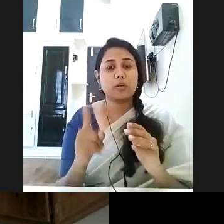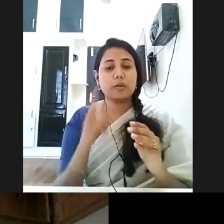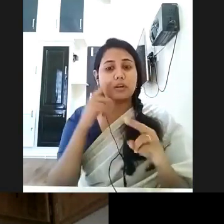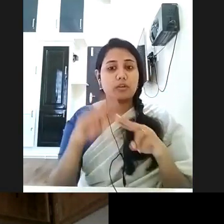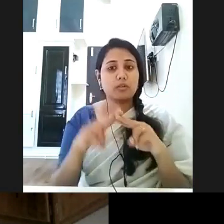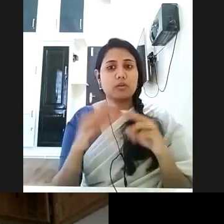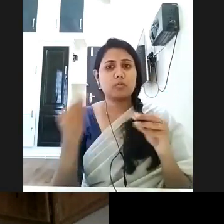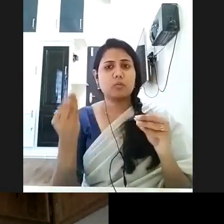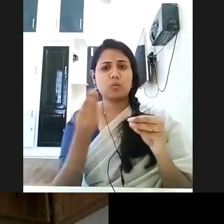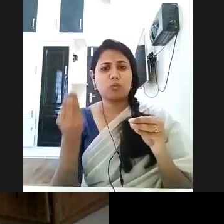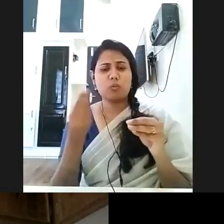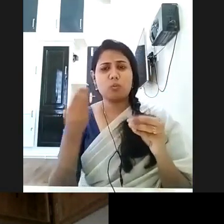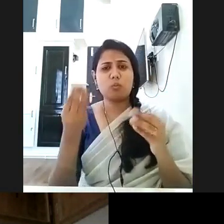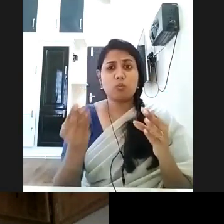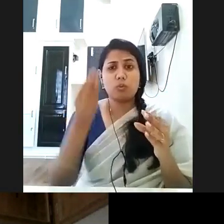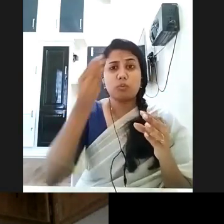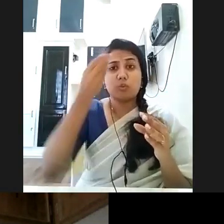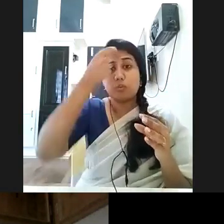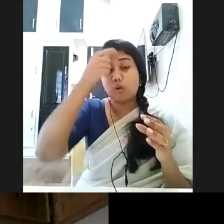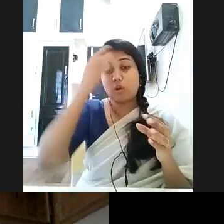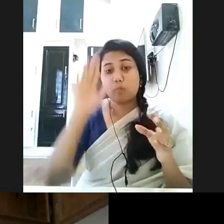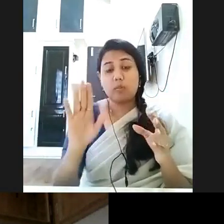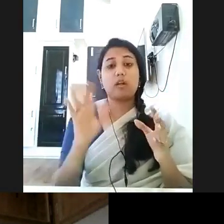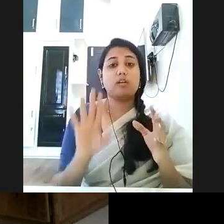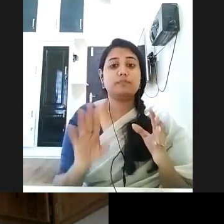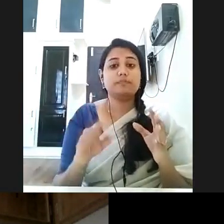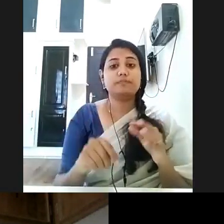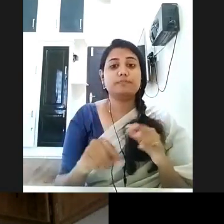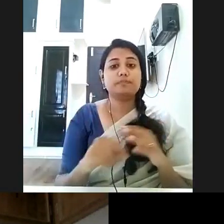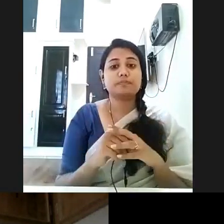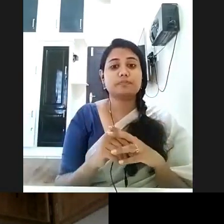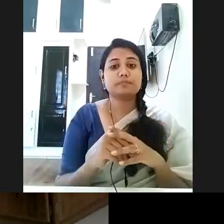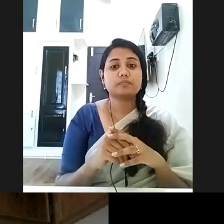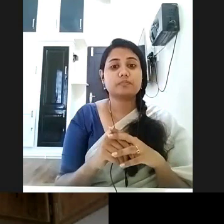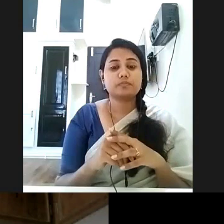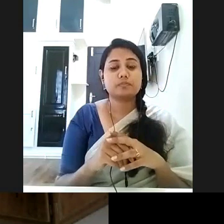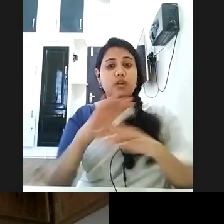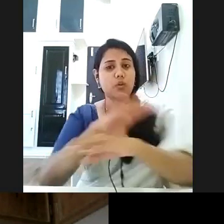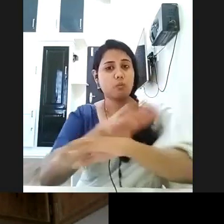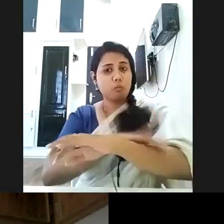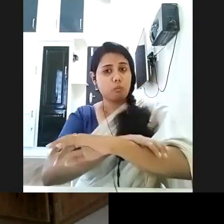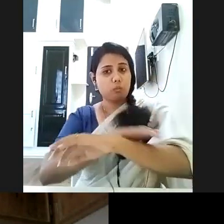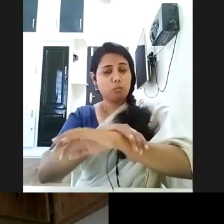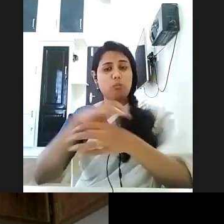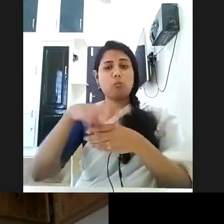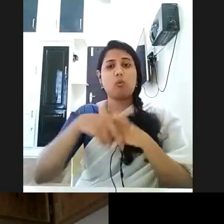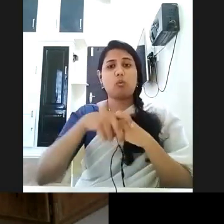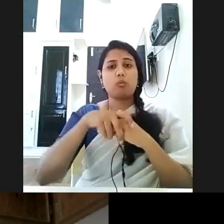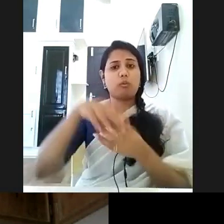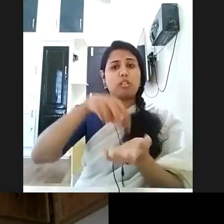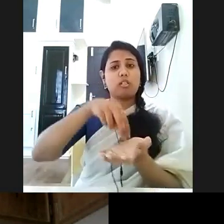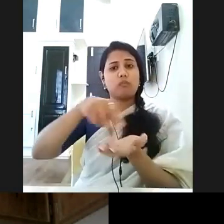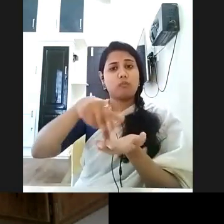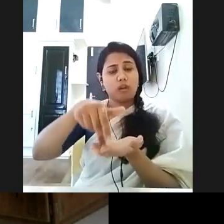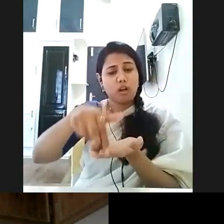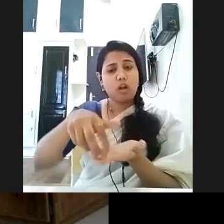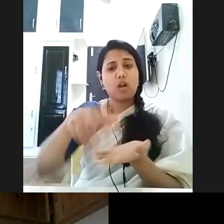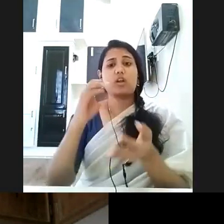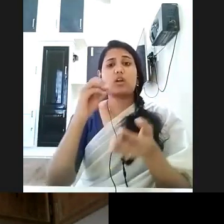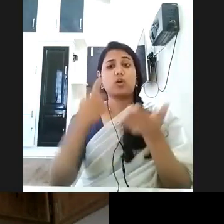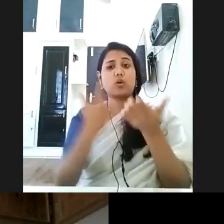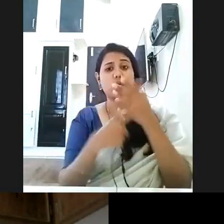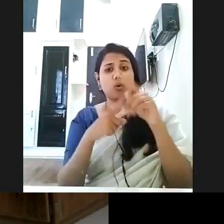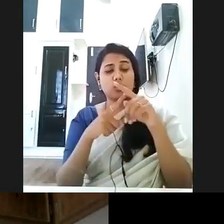പ്രശ്നങ്ങൾ നമ്മളെല്ലാവരും കണ്ടുവരുന്നതാണ്. ദറ്റ് ഇസ് പറഞ്ഞതുപോലെ ബോൺ പെയിൻസ്, വാക്കിംഗ് അബിലിറ്റീസ്, ഓർത്തോട്ടിക് സപ്പോർട്ട്,